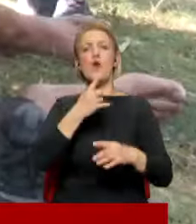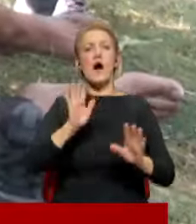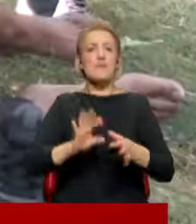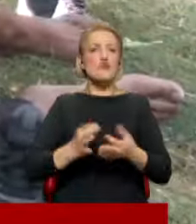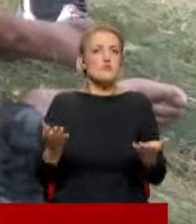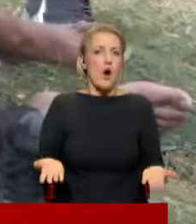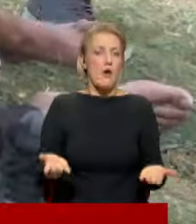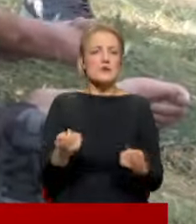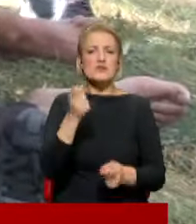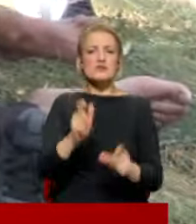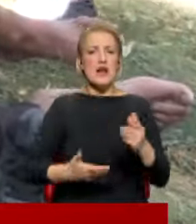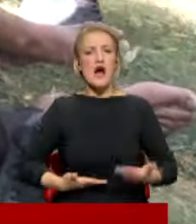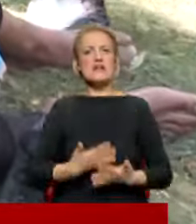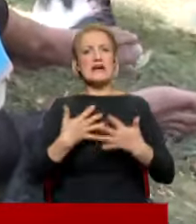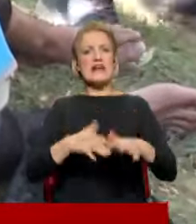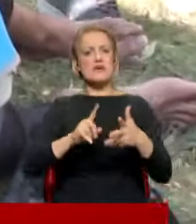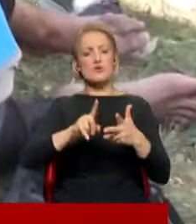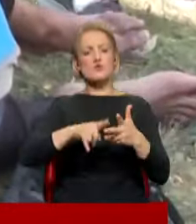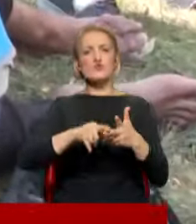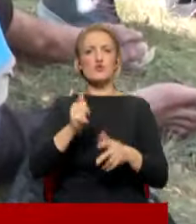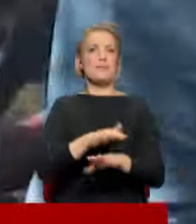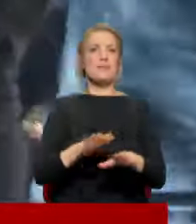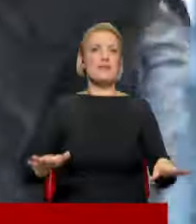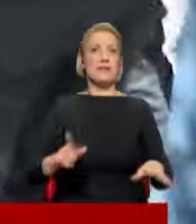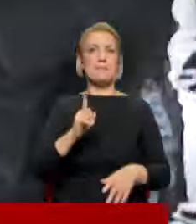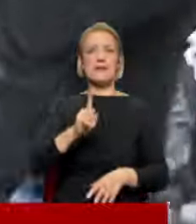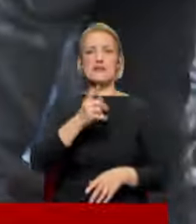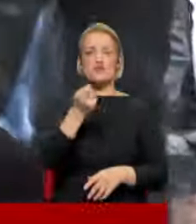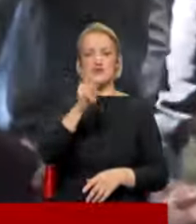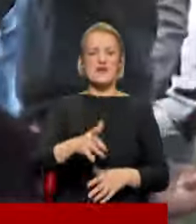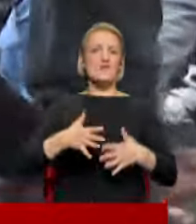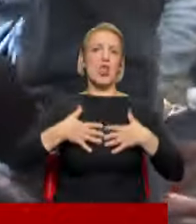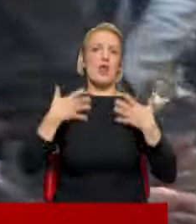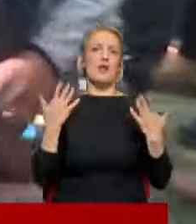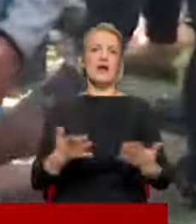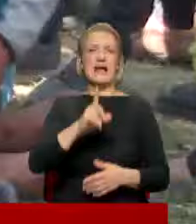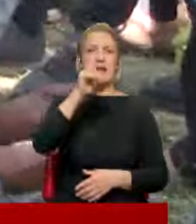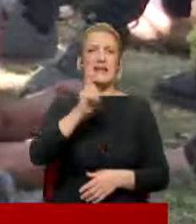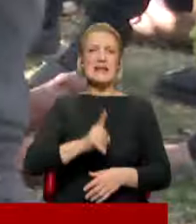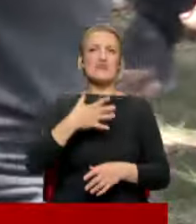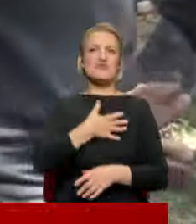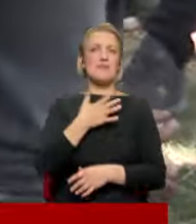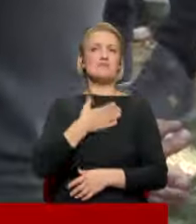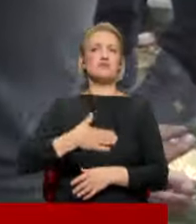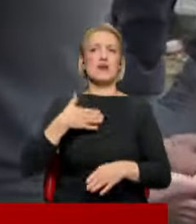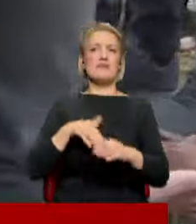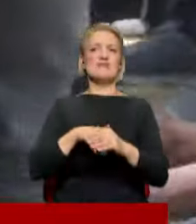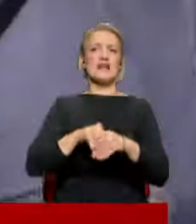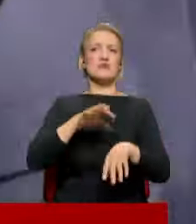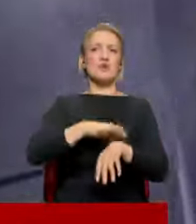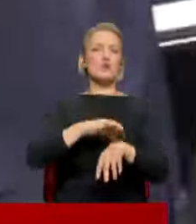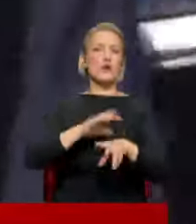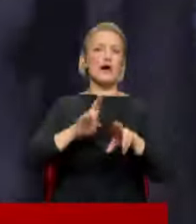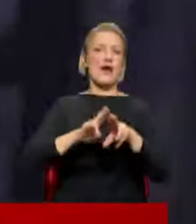çözüm yok işçiler açlık grevlerinin de 3 gününü bitirdi bir maden işçisi fenalaştı ilk müdahaleyi CHP Bursa milletvekili Doktor